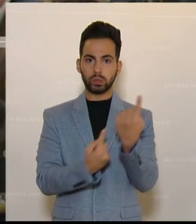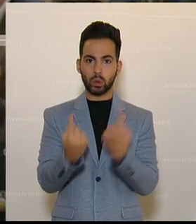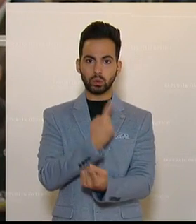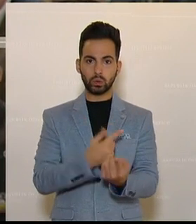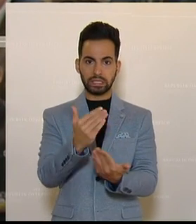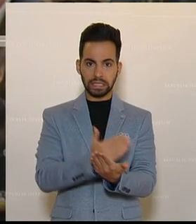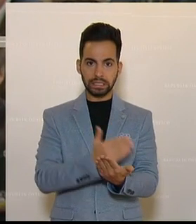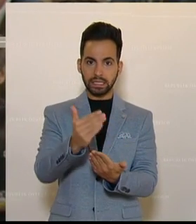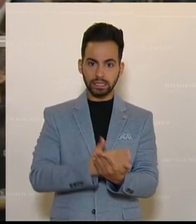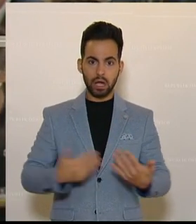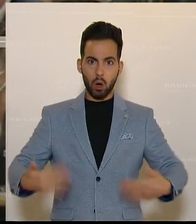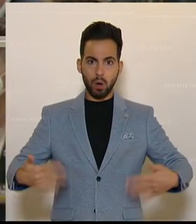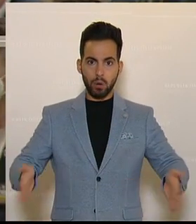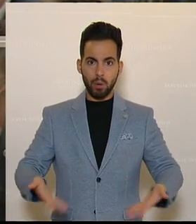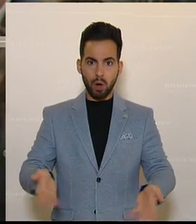gekommen sind.